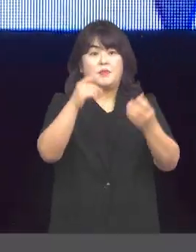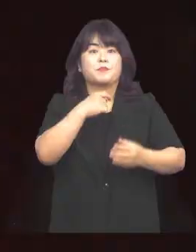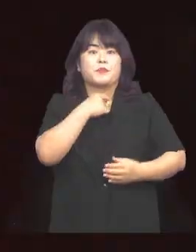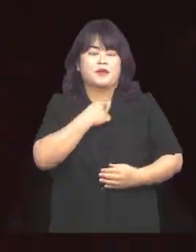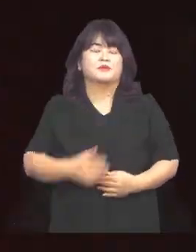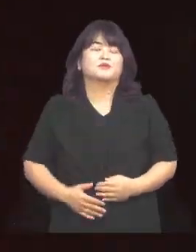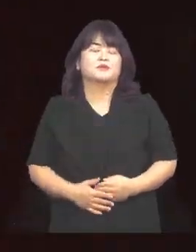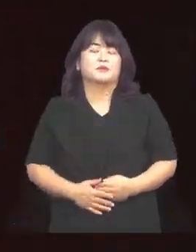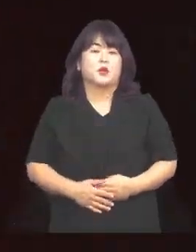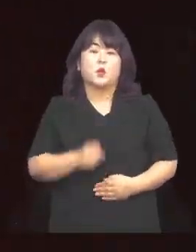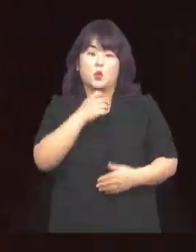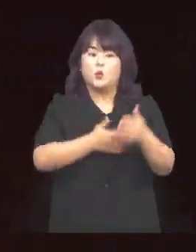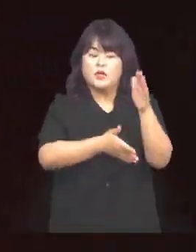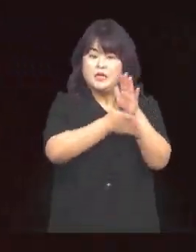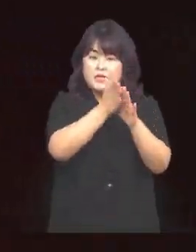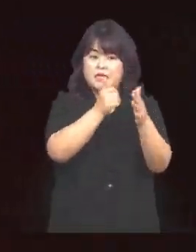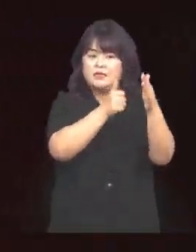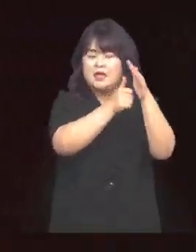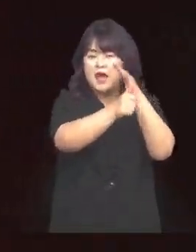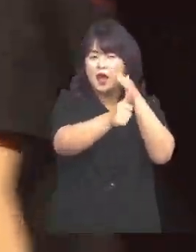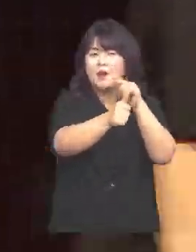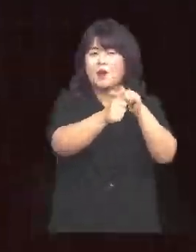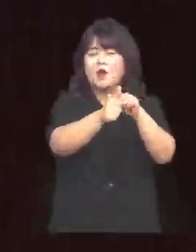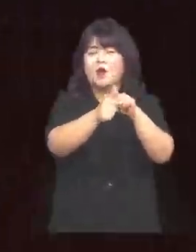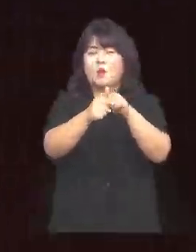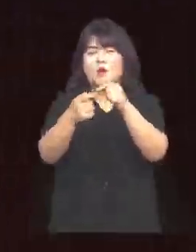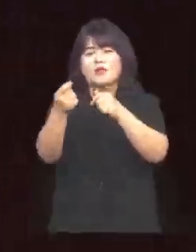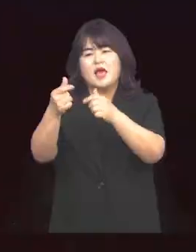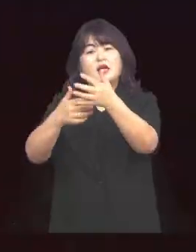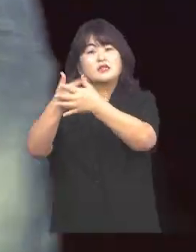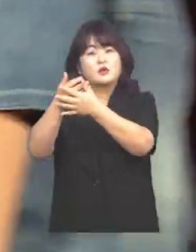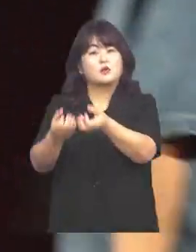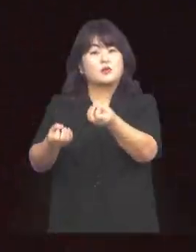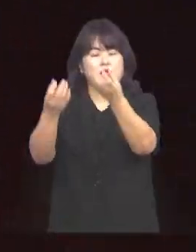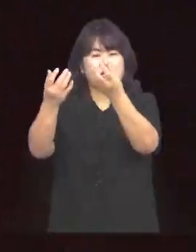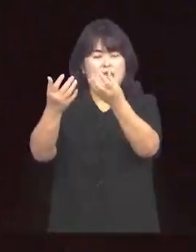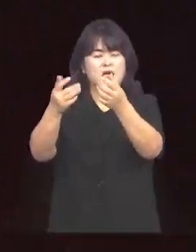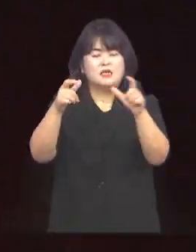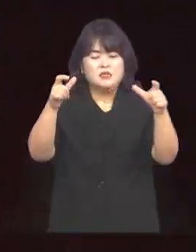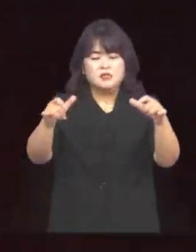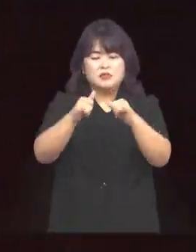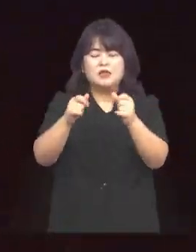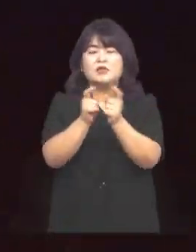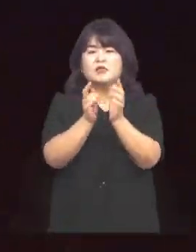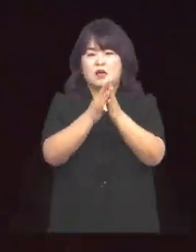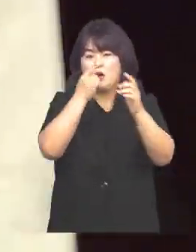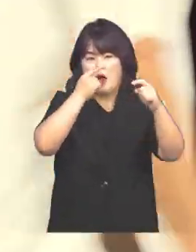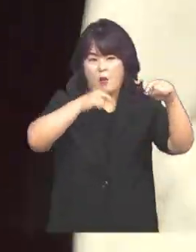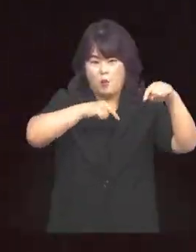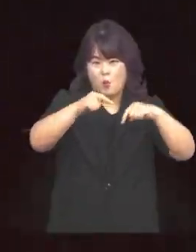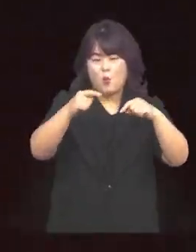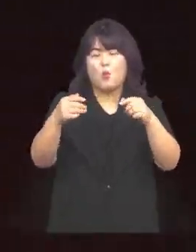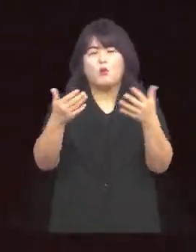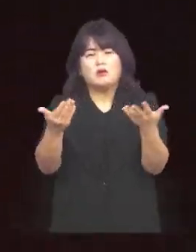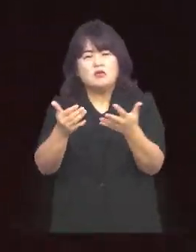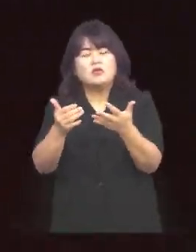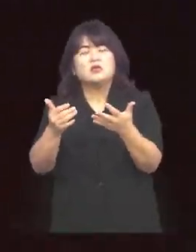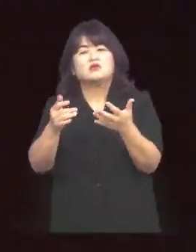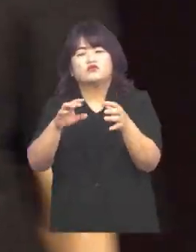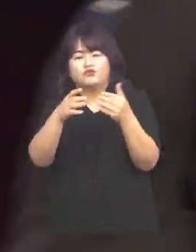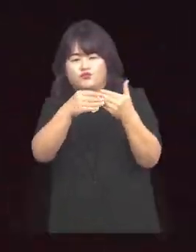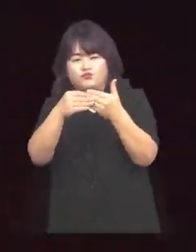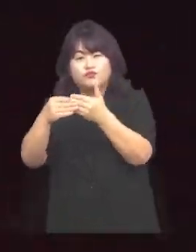바랍니다. 용인을 대표하는 작은 영화제인 머네마을 영화제는 매년 지역 주민들이 직접 감독, 스태프, 배우로